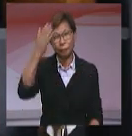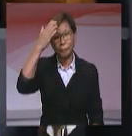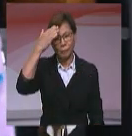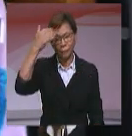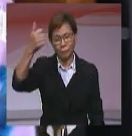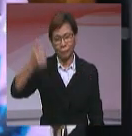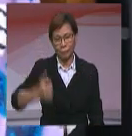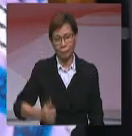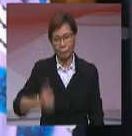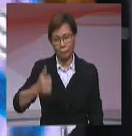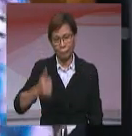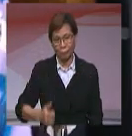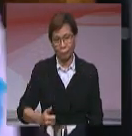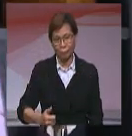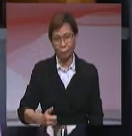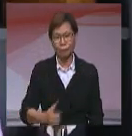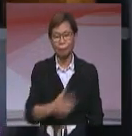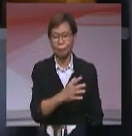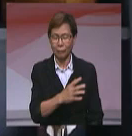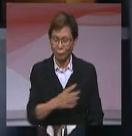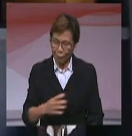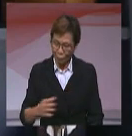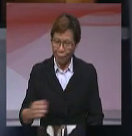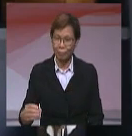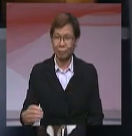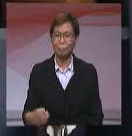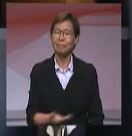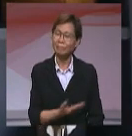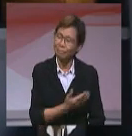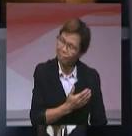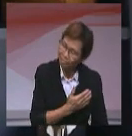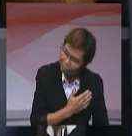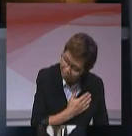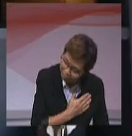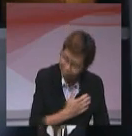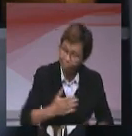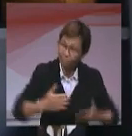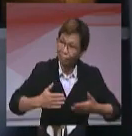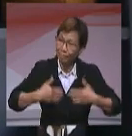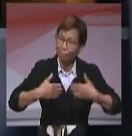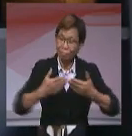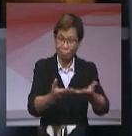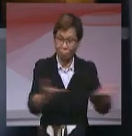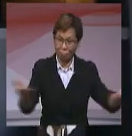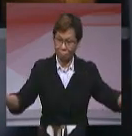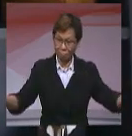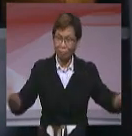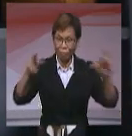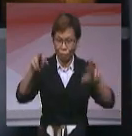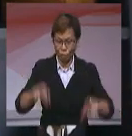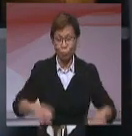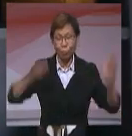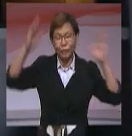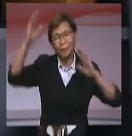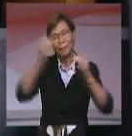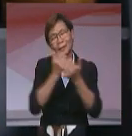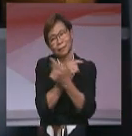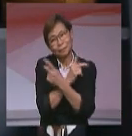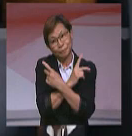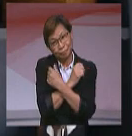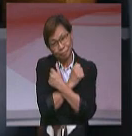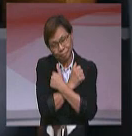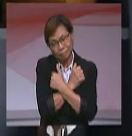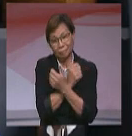Assalamualaikum warahmatullahi wabarakatuh dan salam sejahtera kepada seluruh rakyat Malaysia yang dikasihi